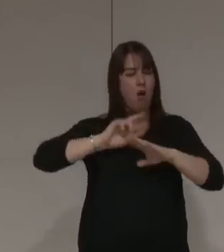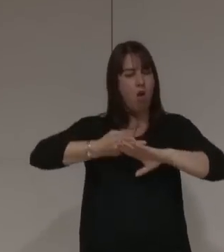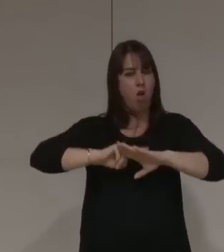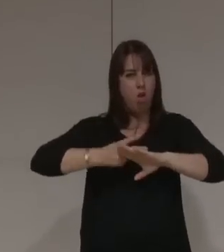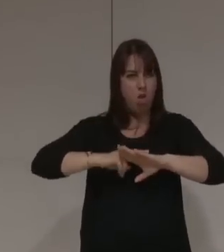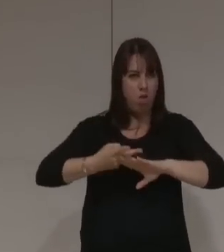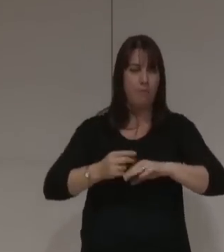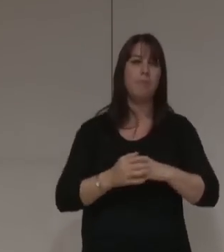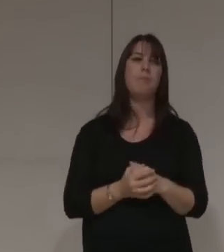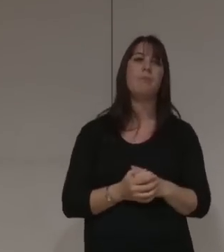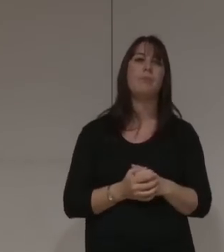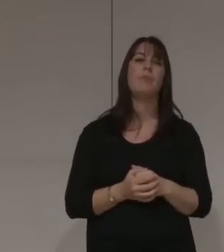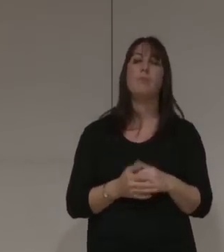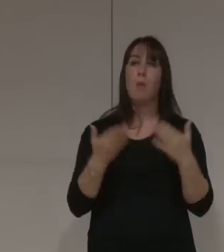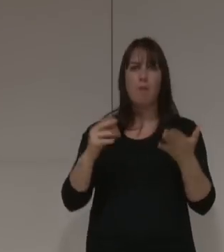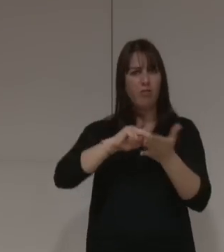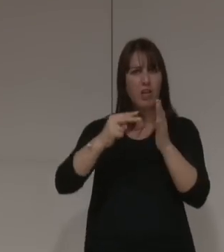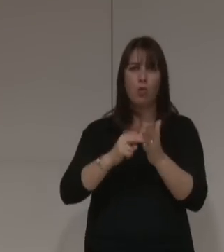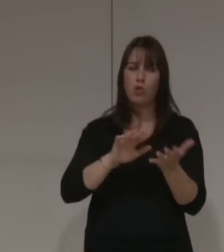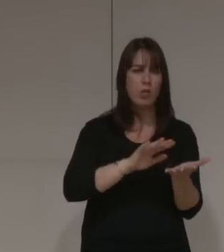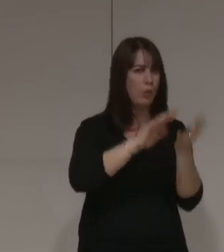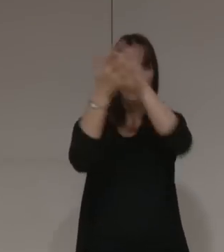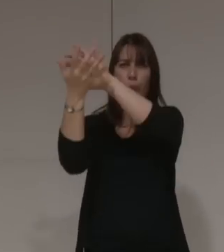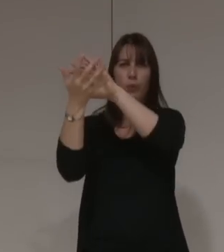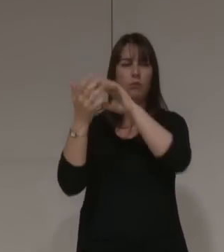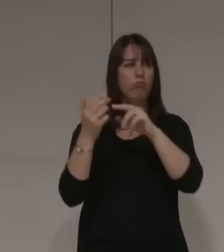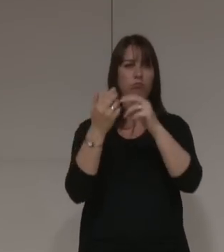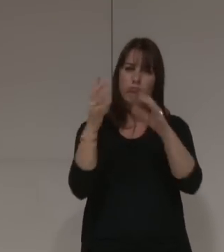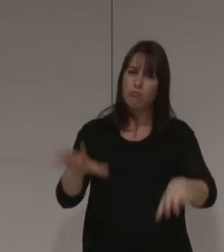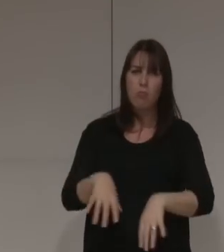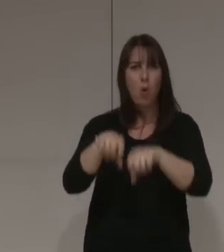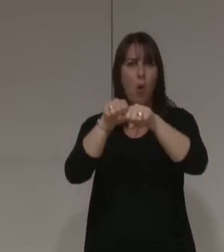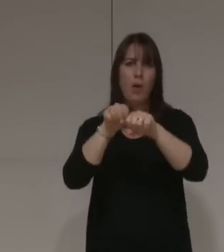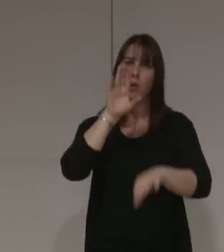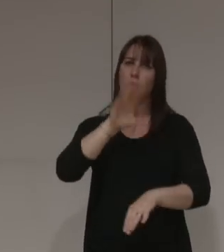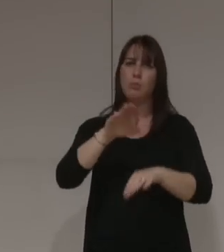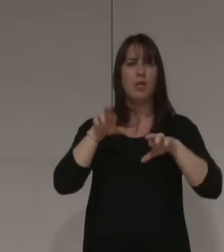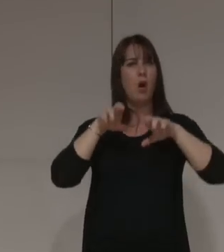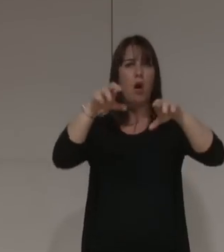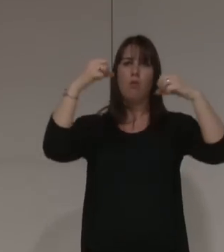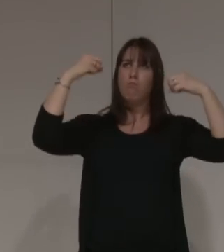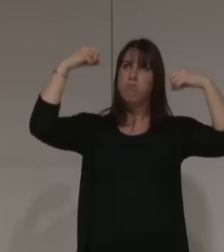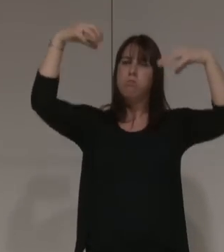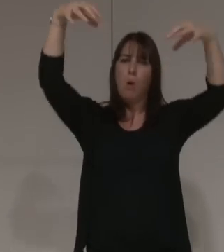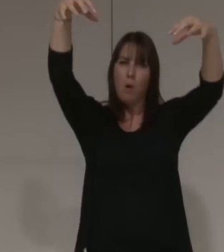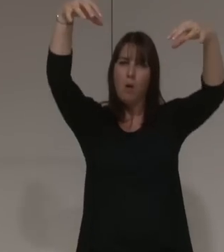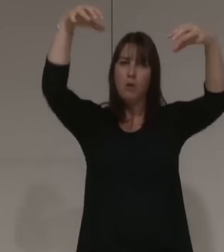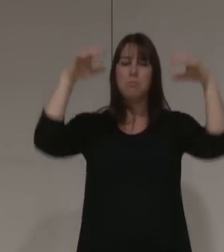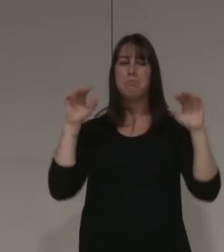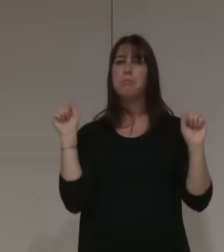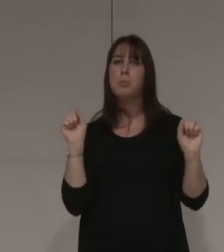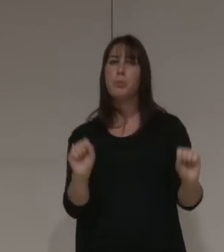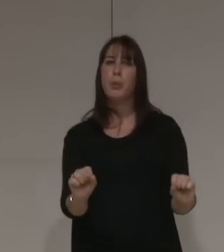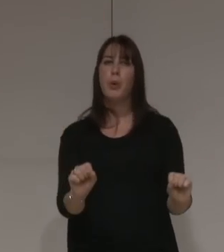l'évolution actuelle des technologies et des savoir-faire aussi en éclairage public il est tout à fait